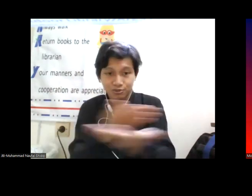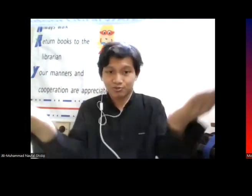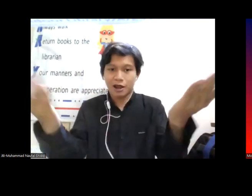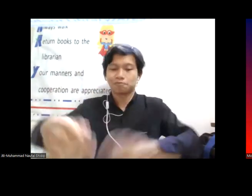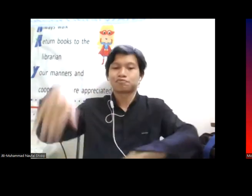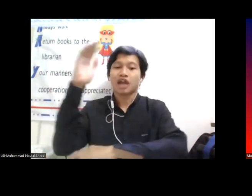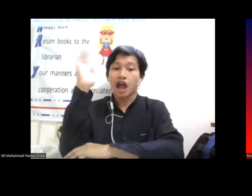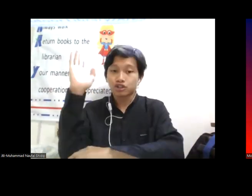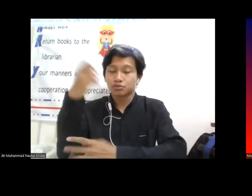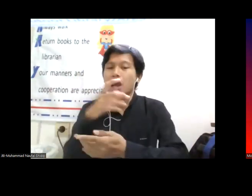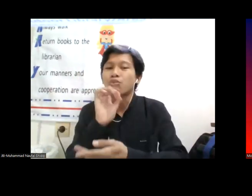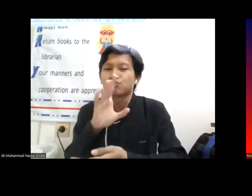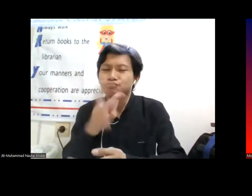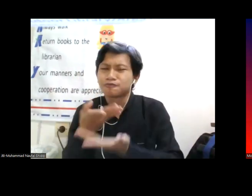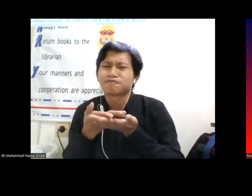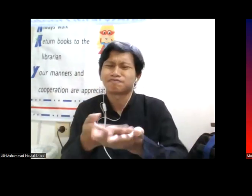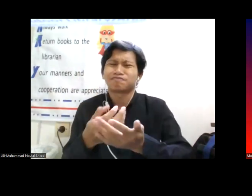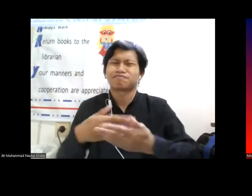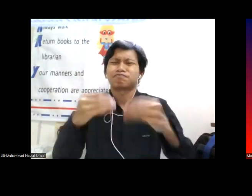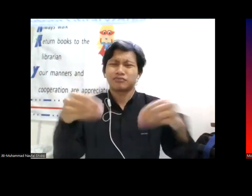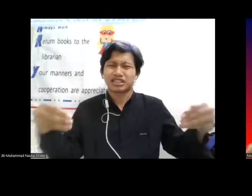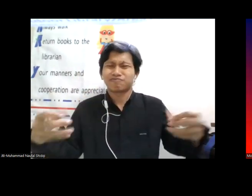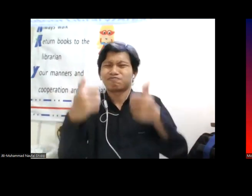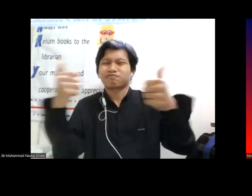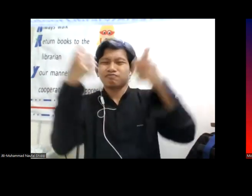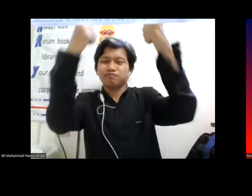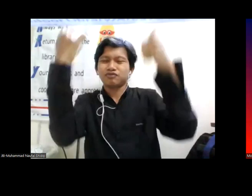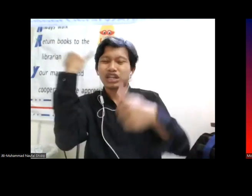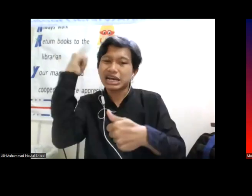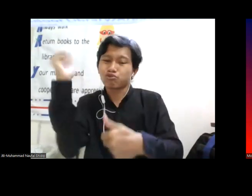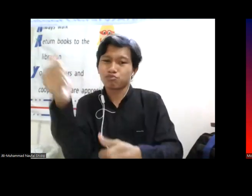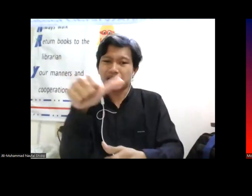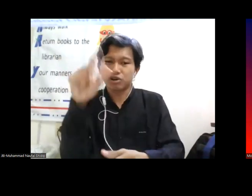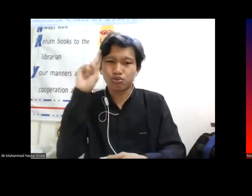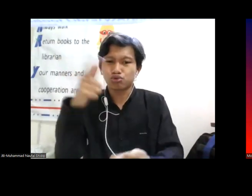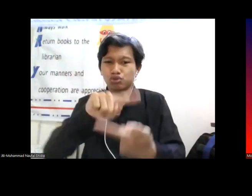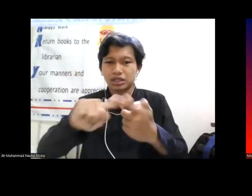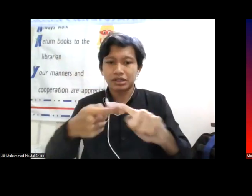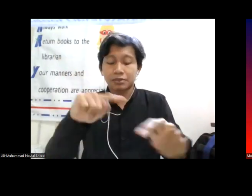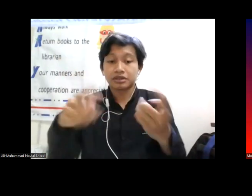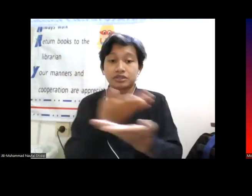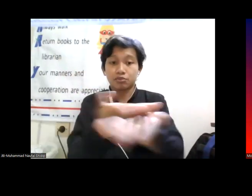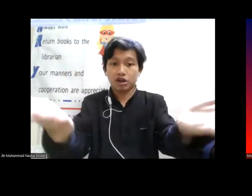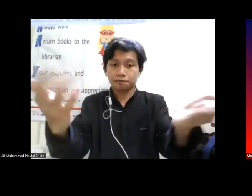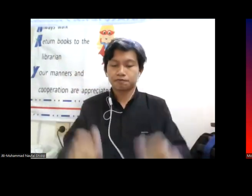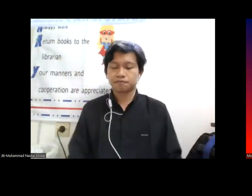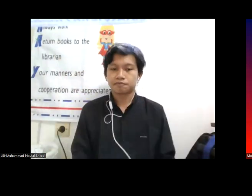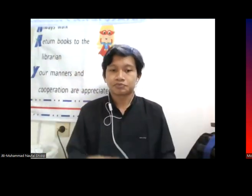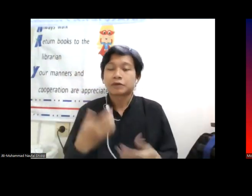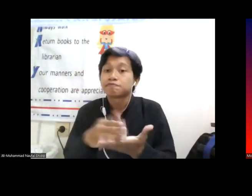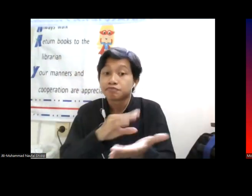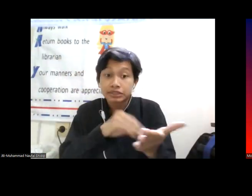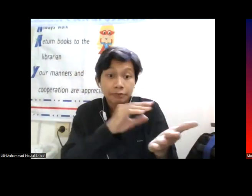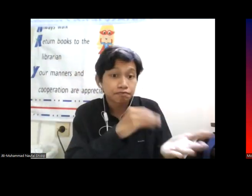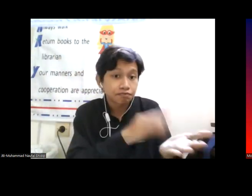keadilan via yang sudah memberikan materi dan memberikan kita wawasan Bagaimana cara penggunaan mendeley zotero dan juga diajari Bagaimana